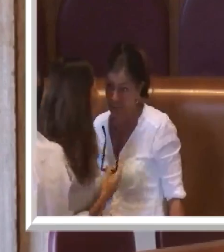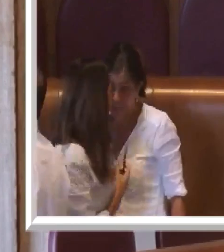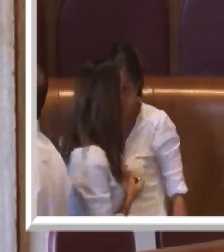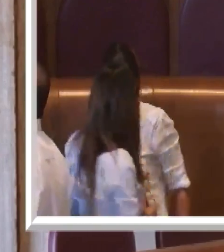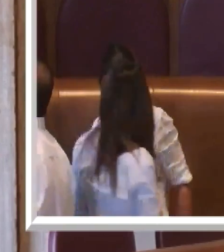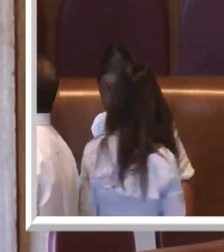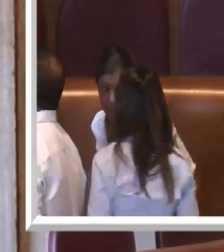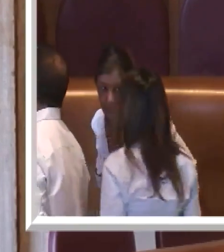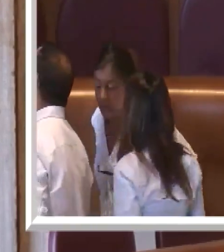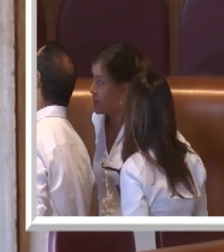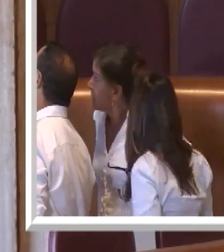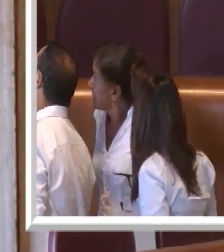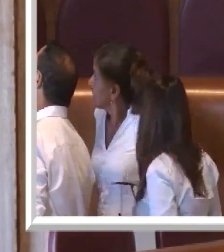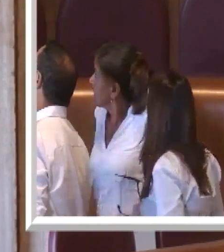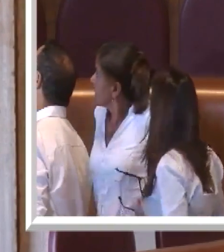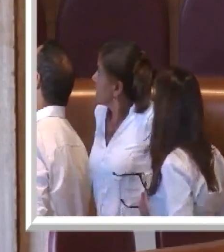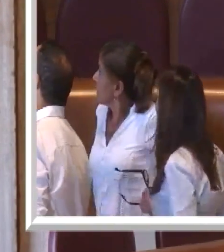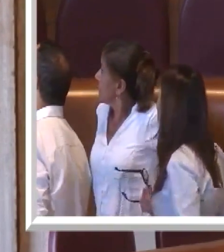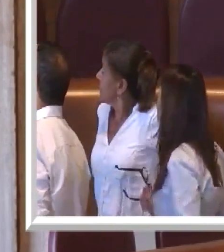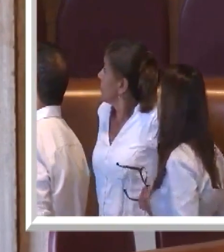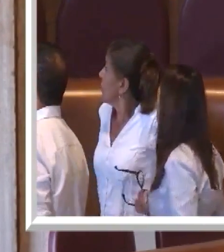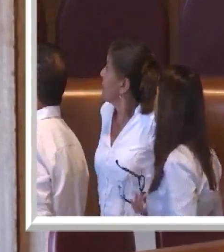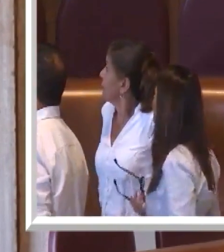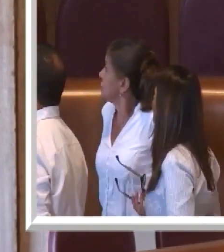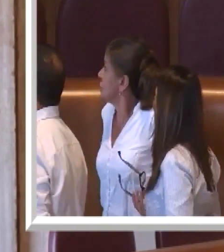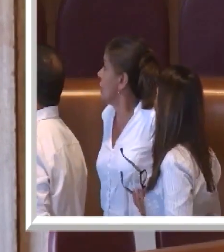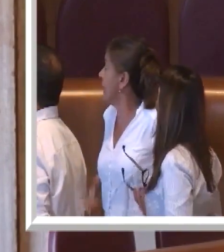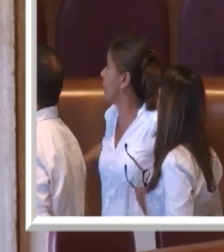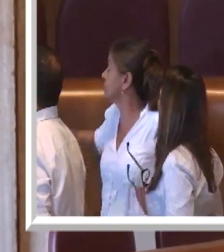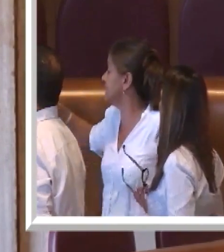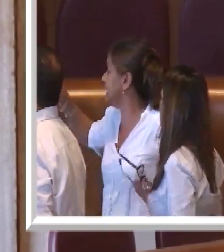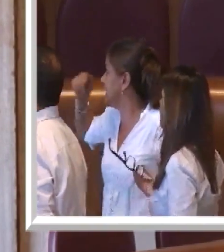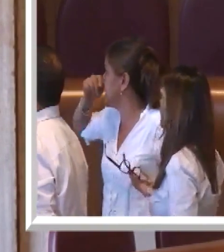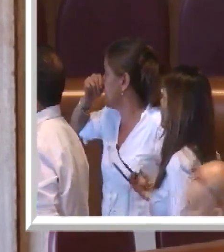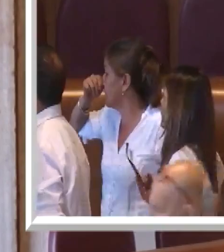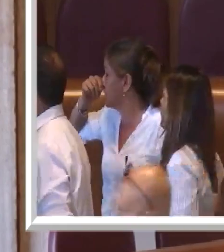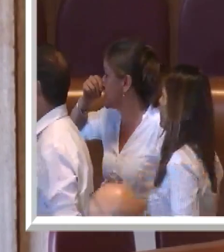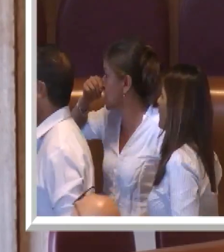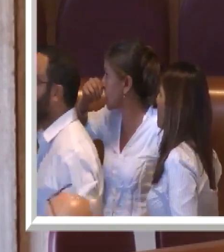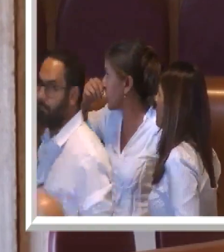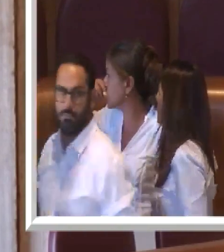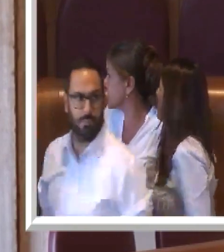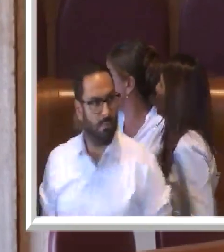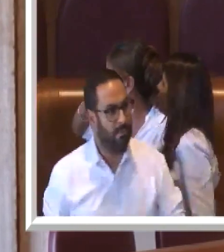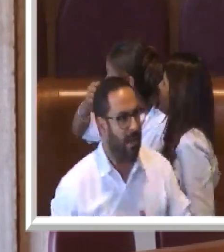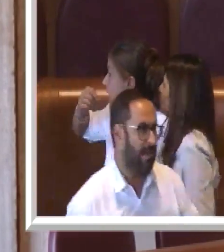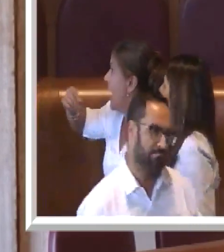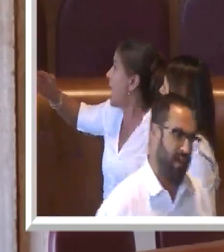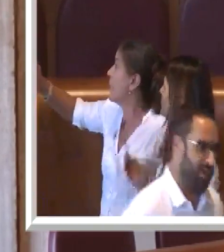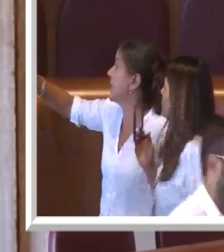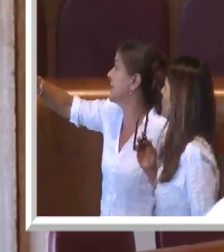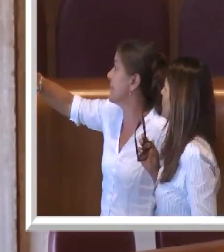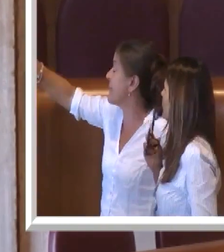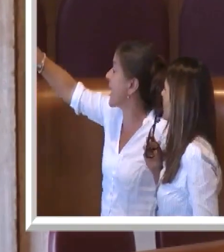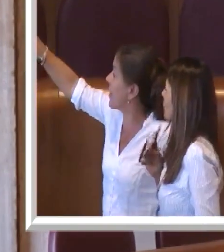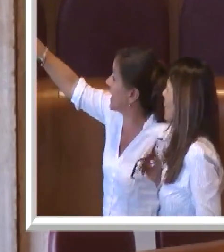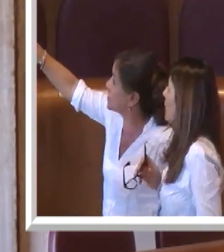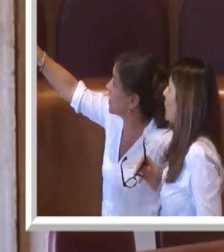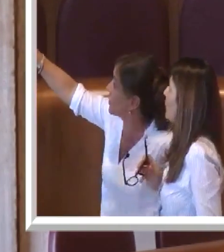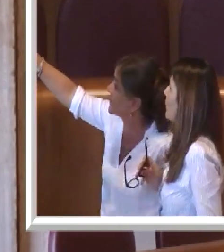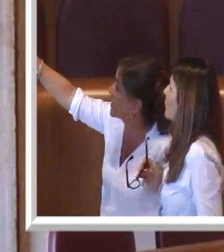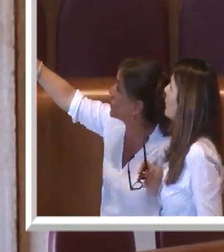si è presentata una compagine composta insomma da consiglieri municipali, presidente del sesto municipio e altri rappresentanti,